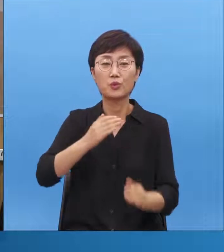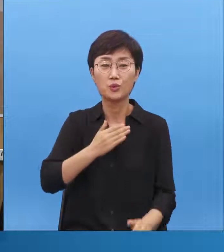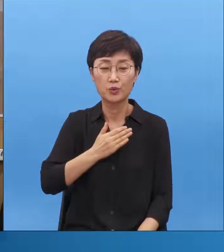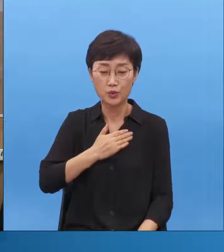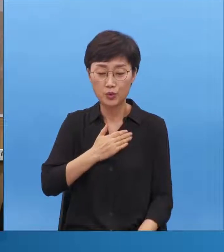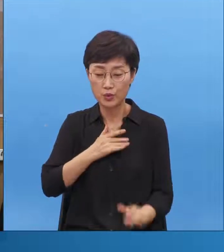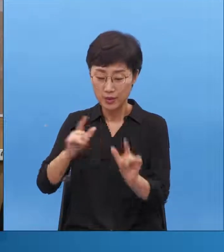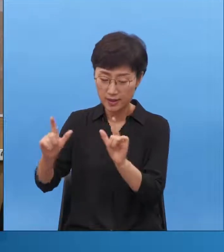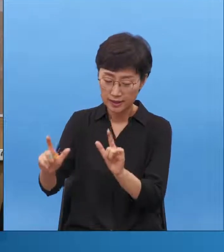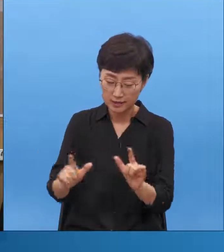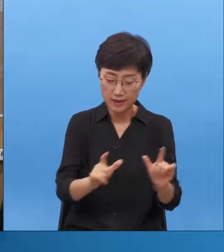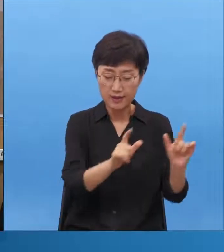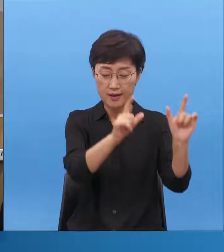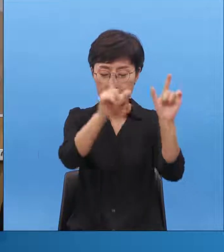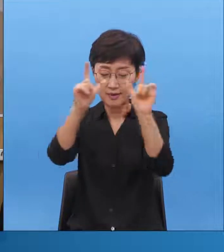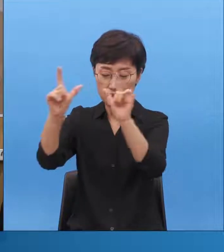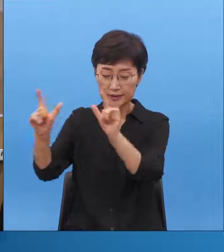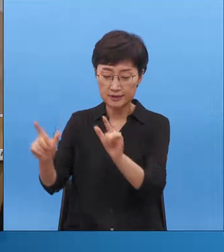찬송일세.